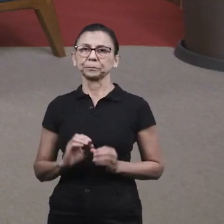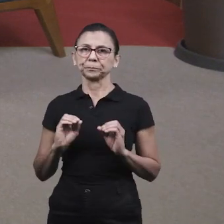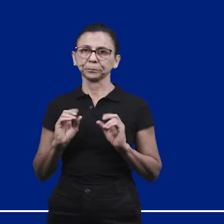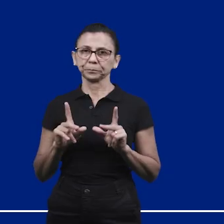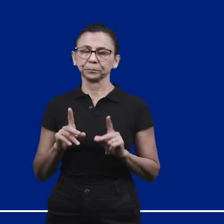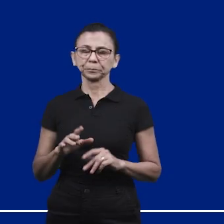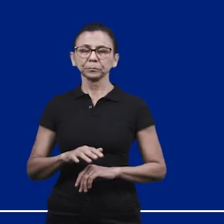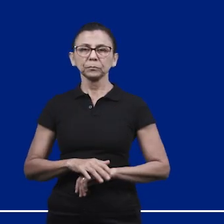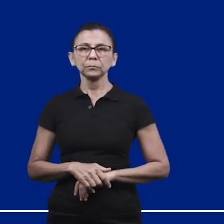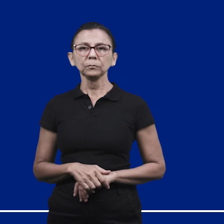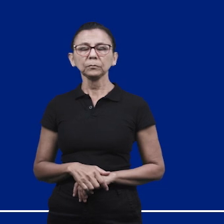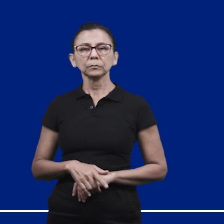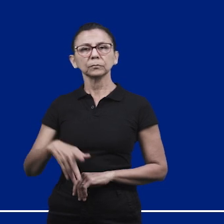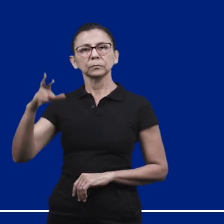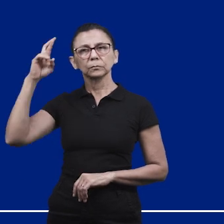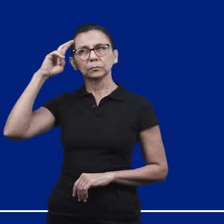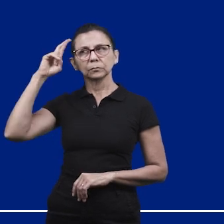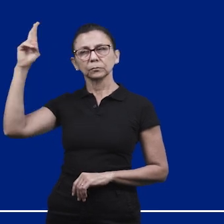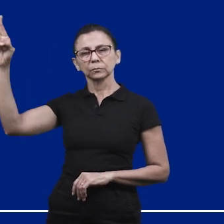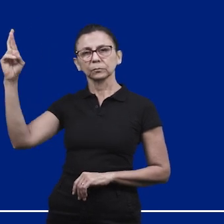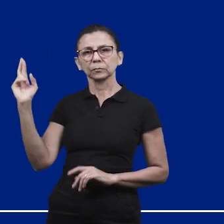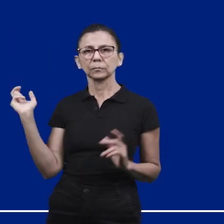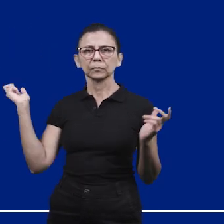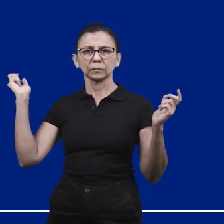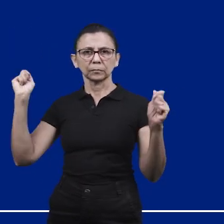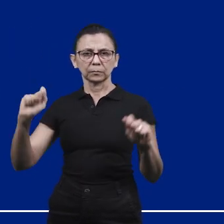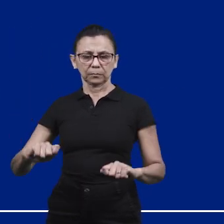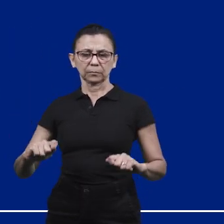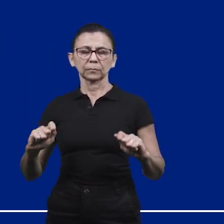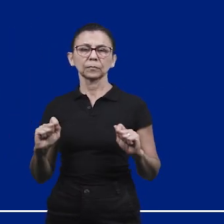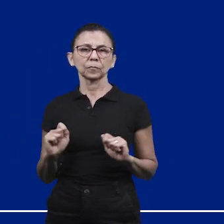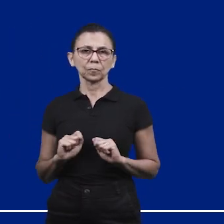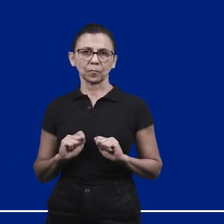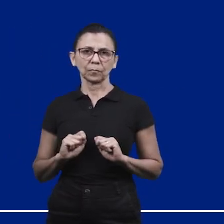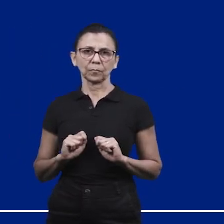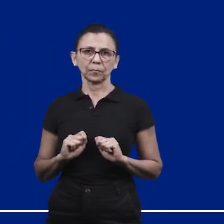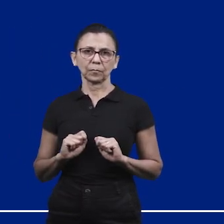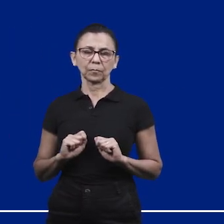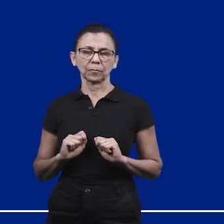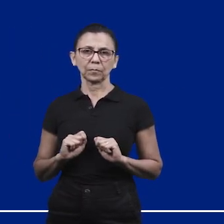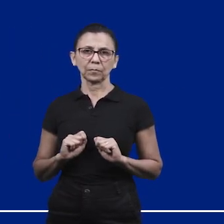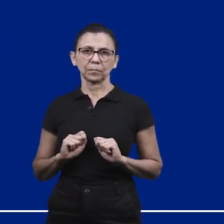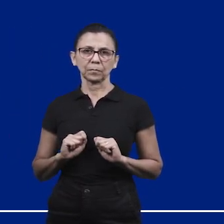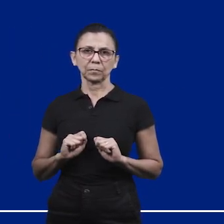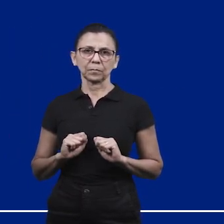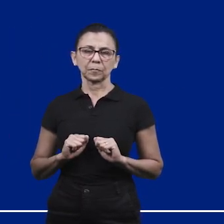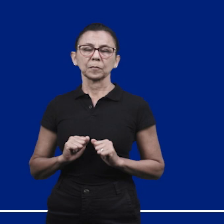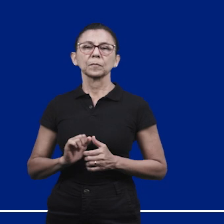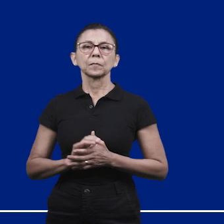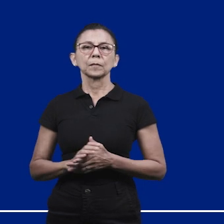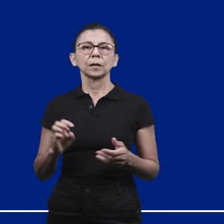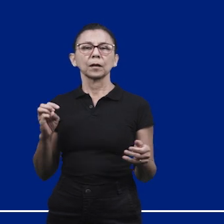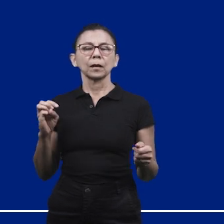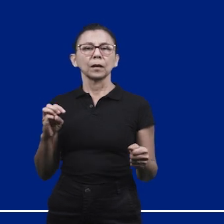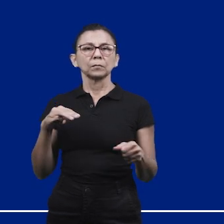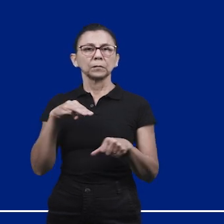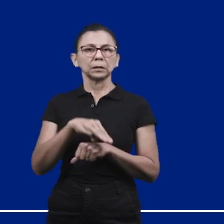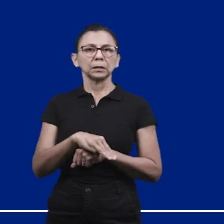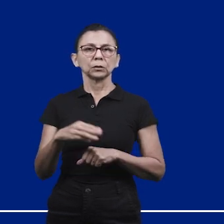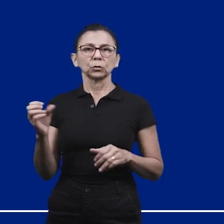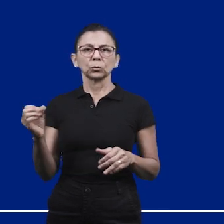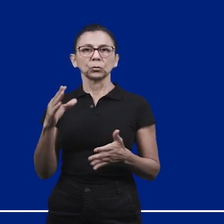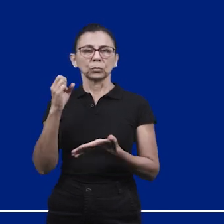2 Corinthiens 3, 6, lequel nous a fait aussi capables d'être ministres du Nouveau Testament, pas de la lettre,